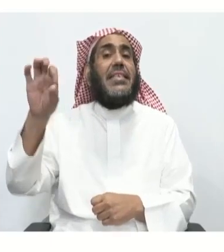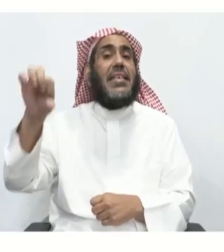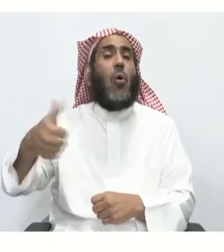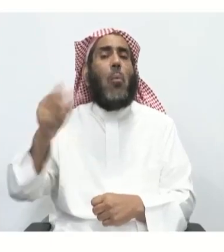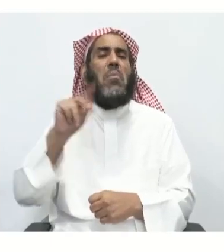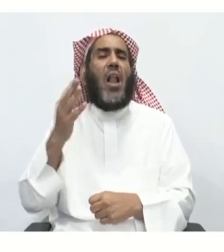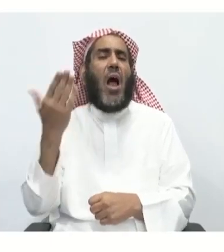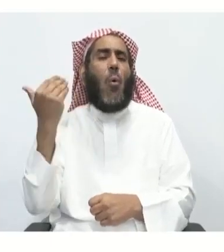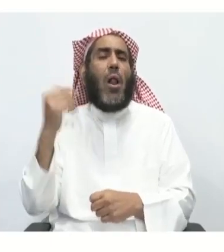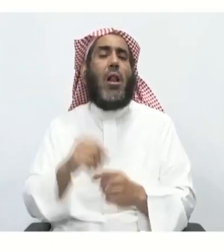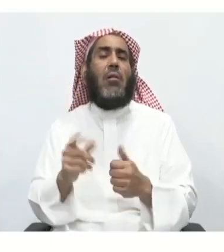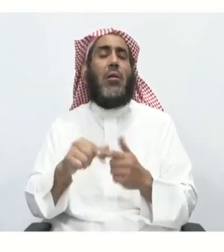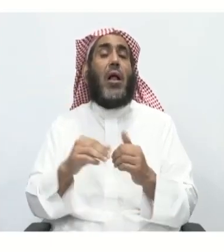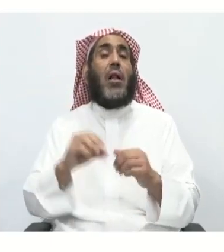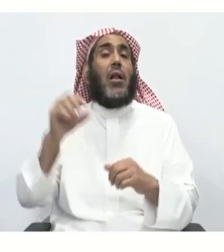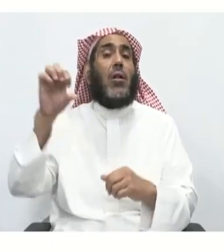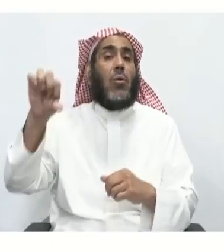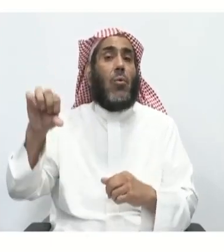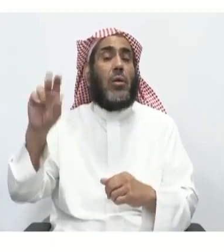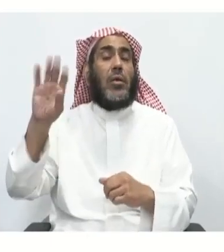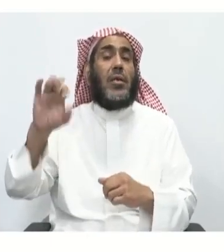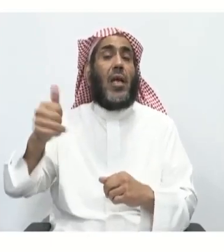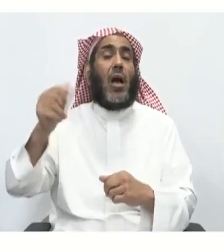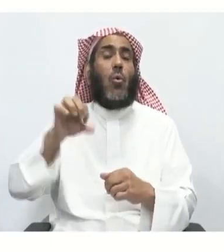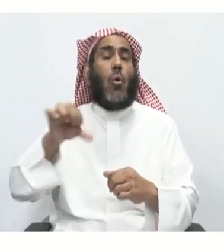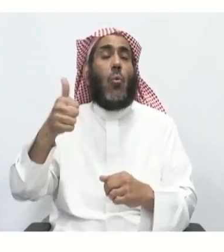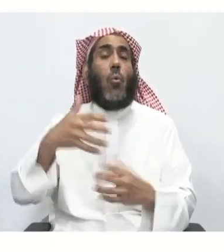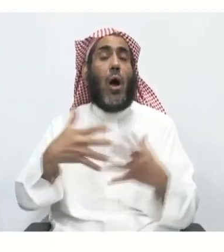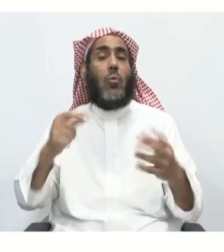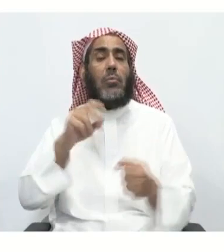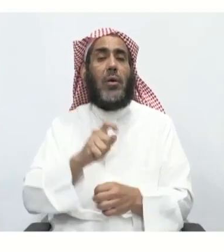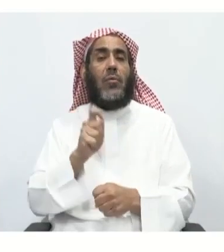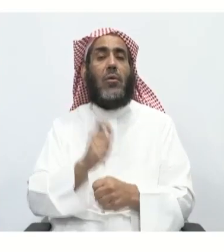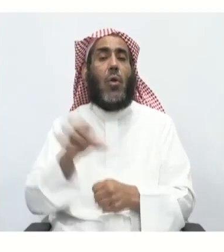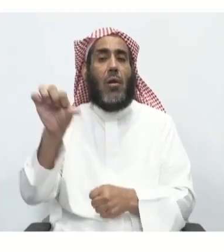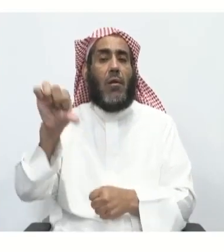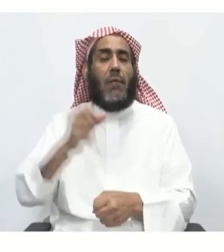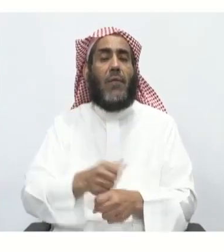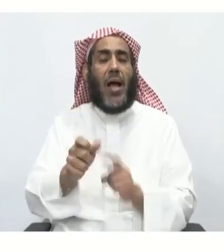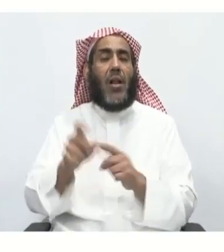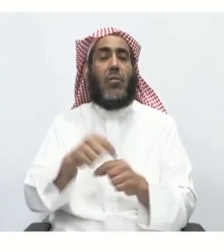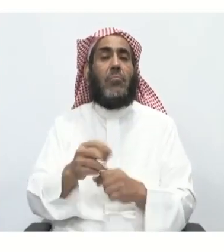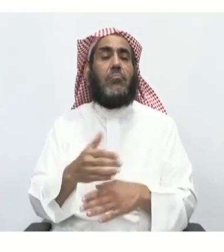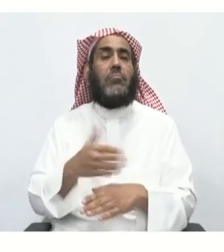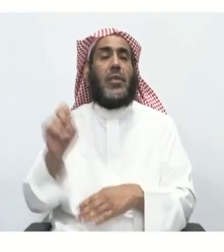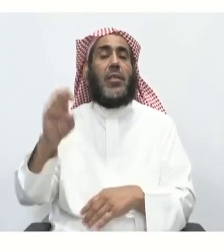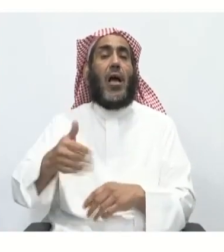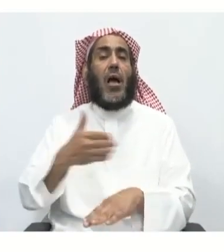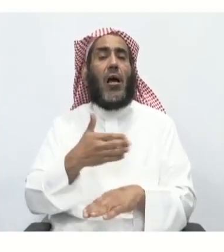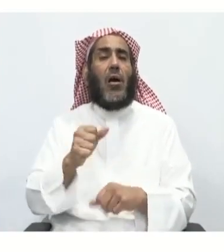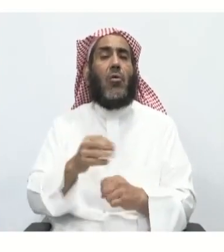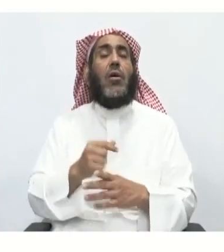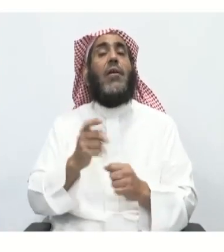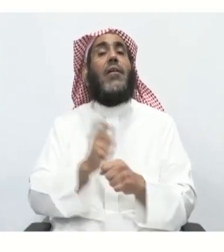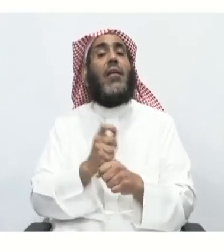فعل تنسى والواو هنا ما ما اتى بعده وهنا واو جماعه هو الفاعل هو الضمير لذلك هنا ي تاخروا تاتي الالف او